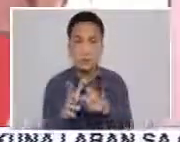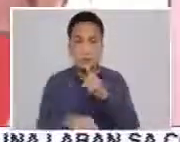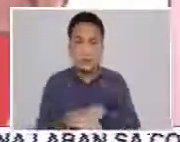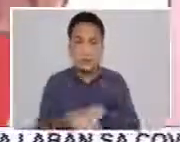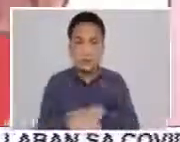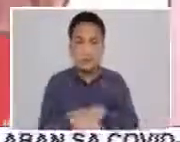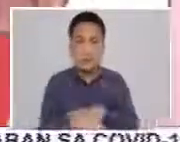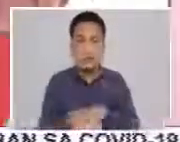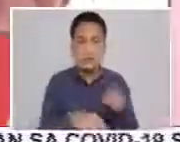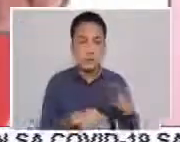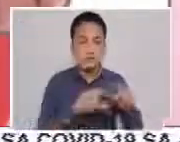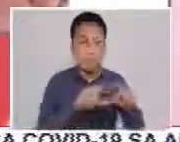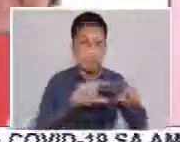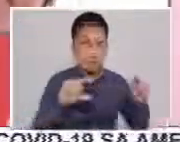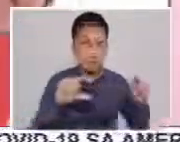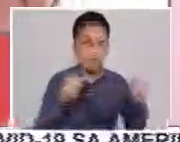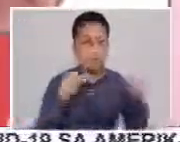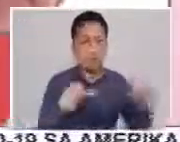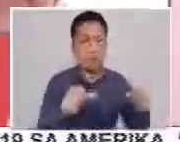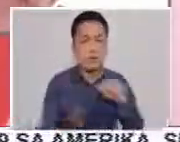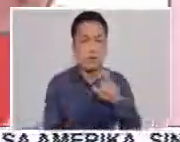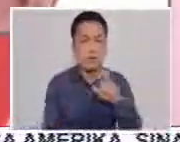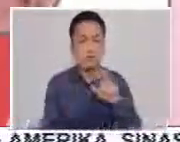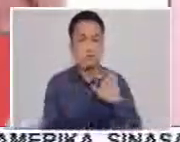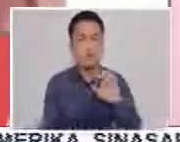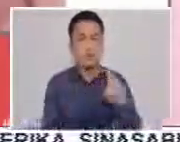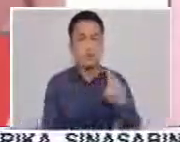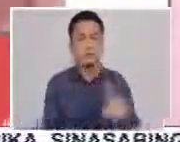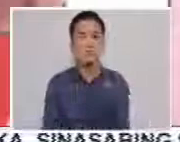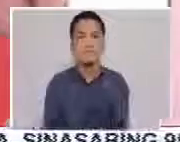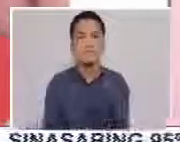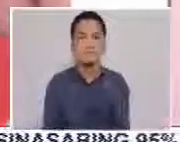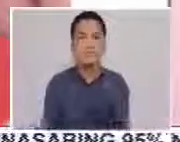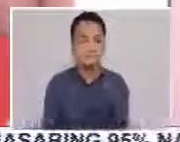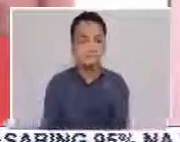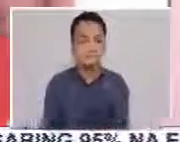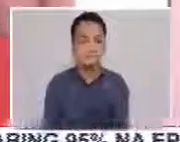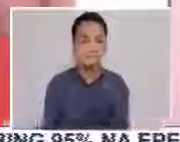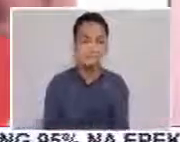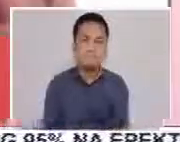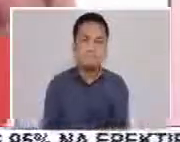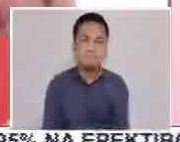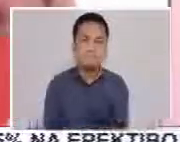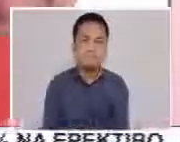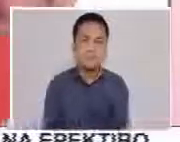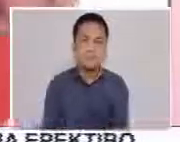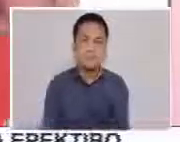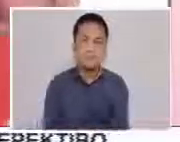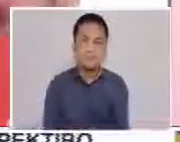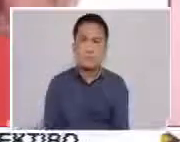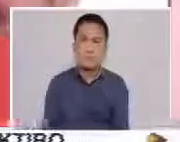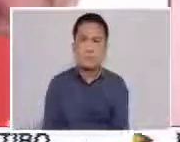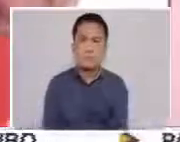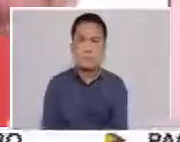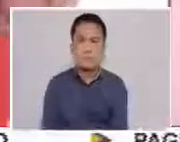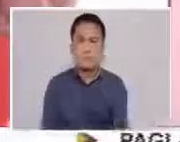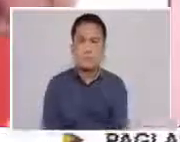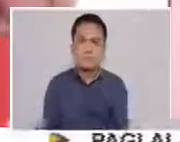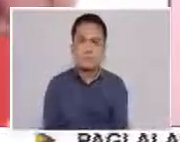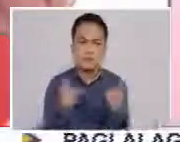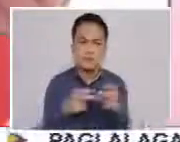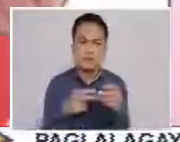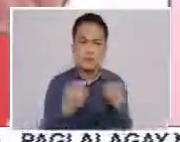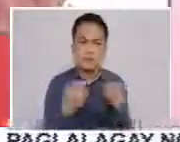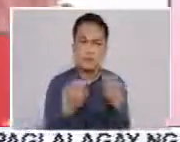kumukuha. Yung iba naman po, hindi pa naman din po siguro gagamit po sa expressway by December.